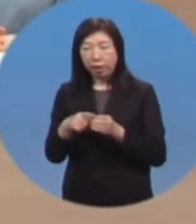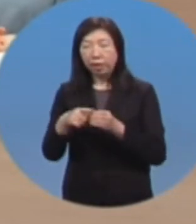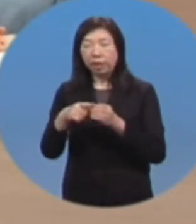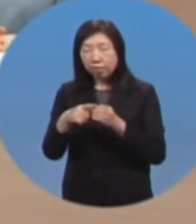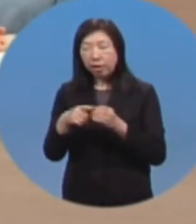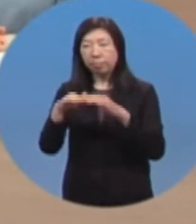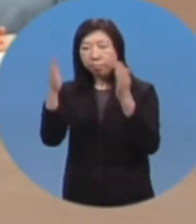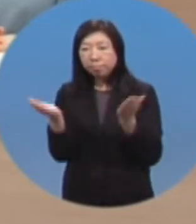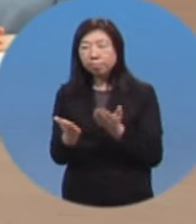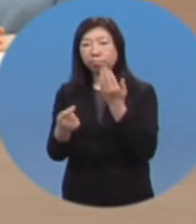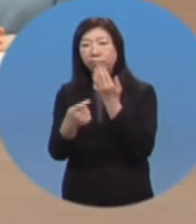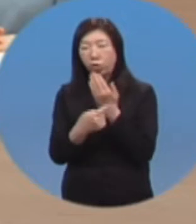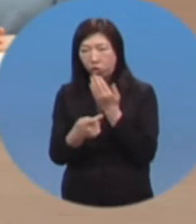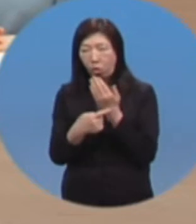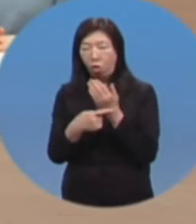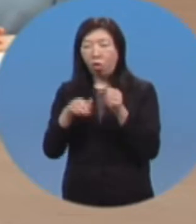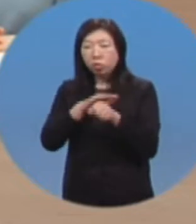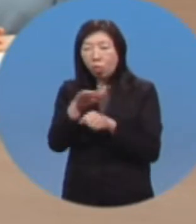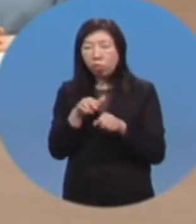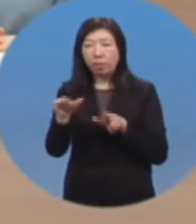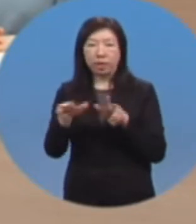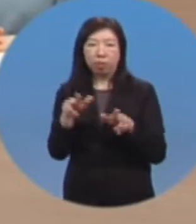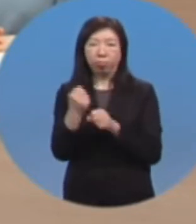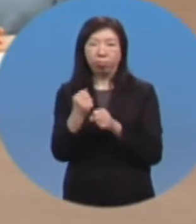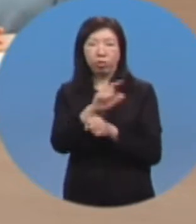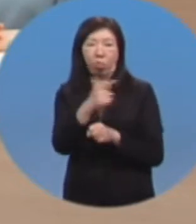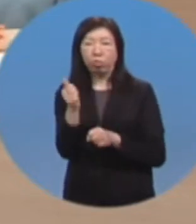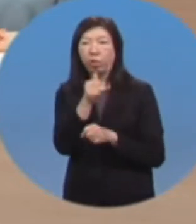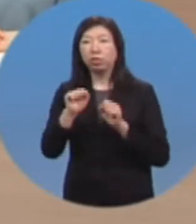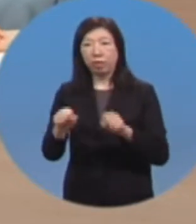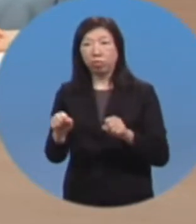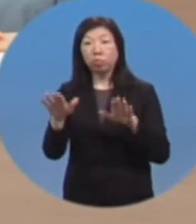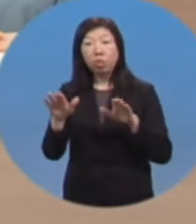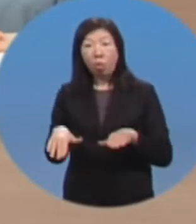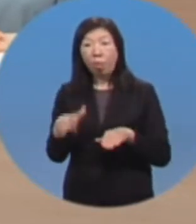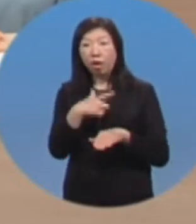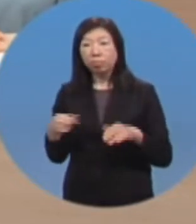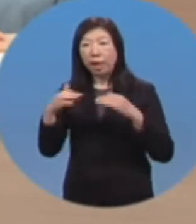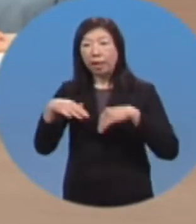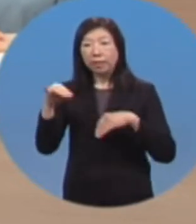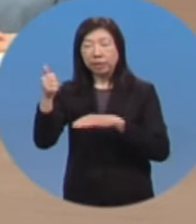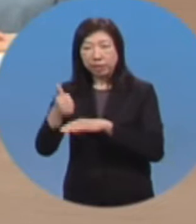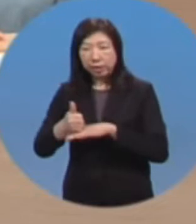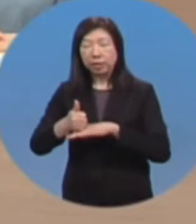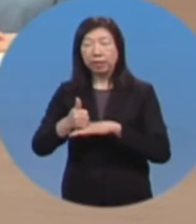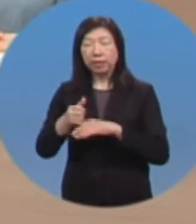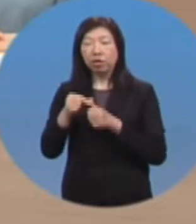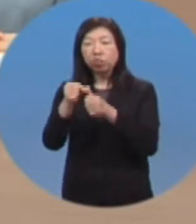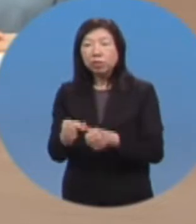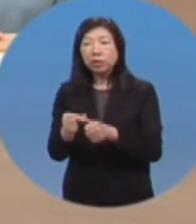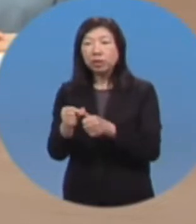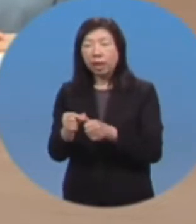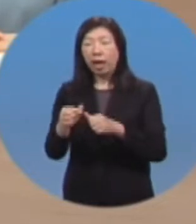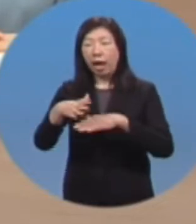の概要やポイント、重要施策などを紹介します。今回は熊谷知事が就任されてから初めての